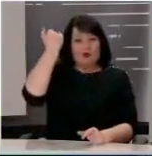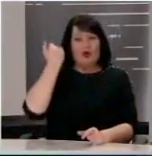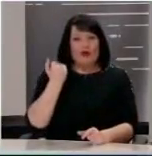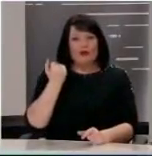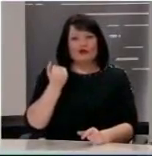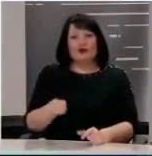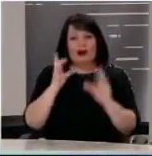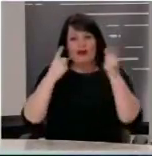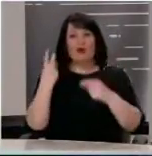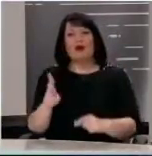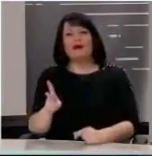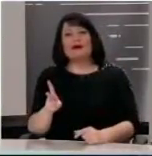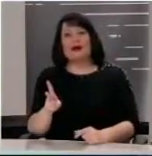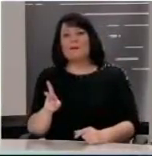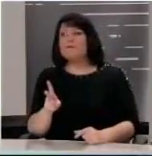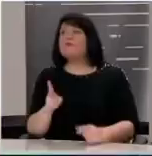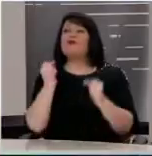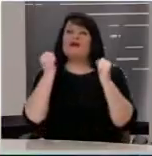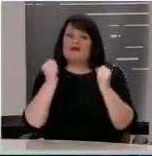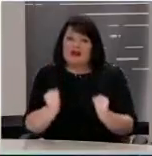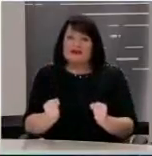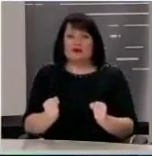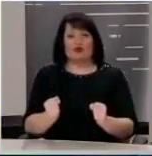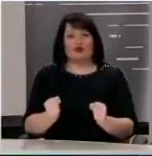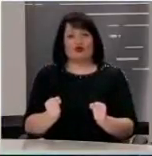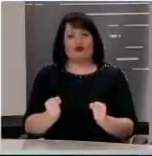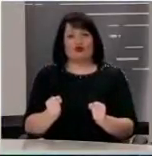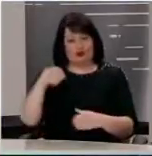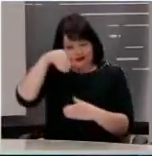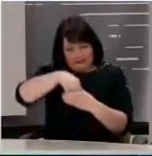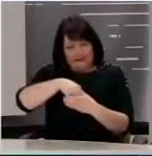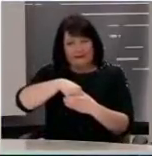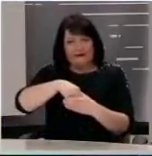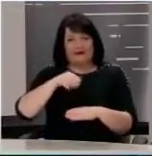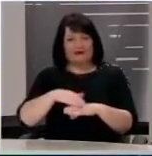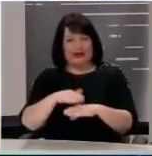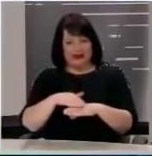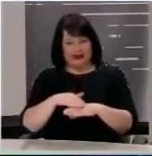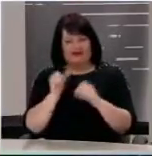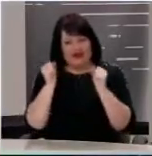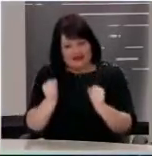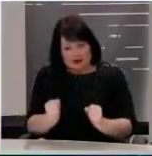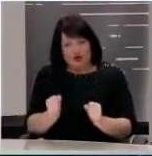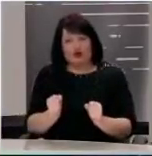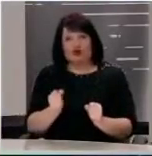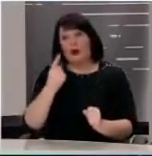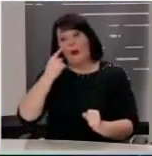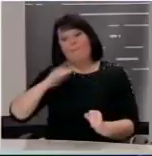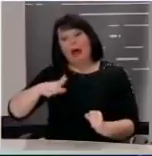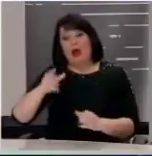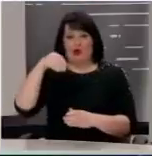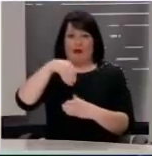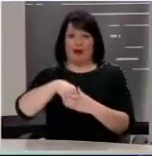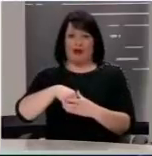του κόμματός σας, βασικός φερόμενος ως εμπλεκόμενος, προσέχω τα λόγια μου, βασικός φερόμενος